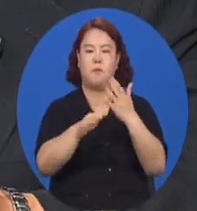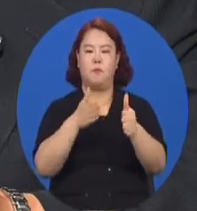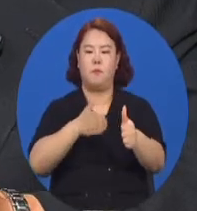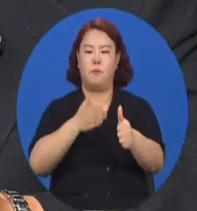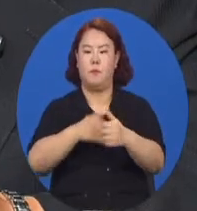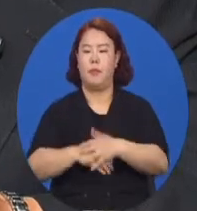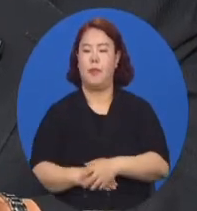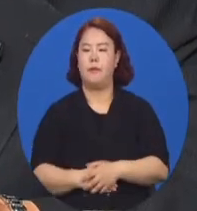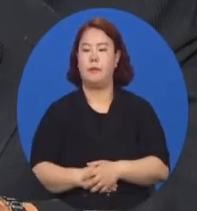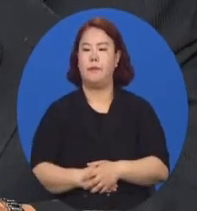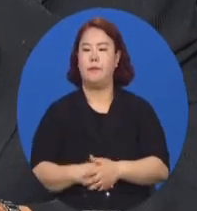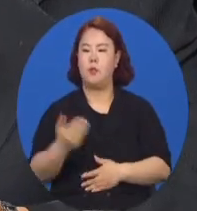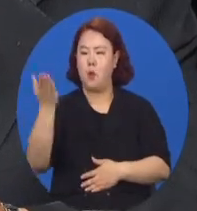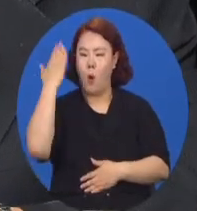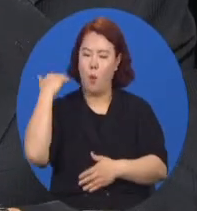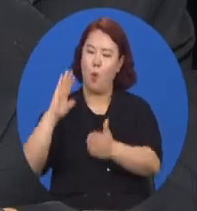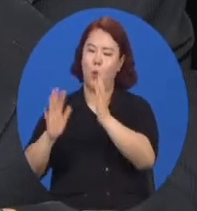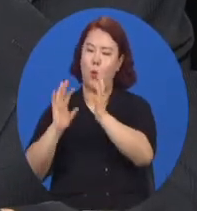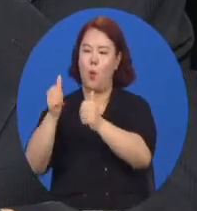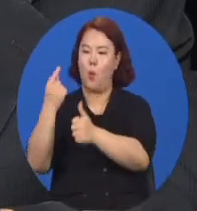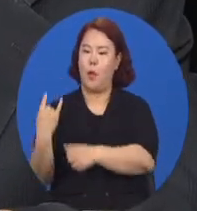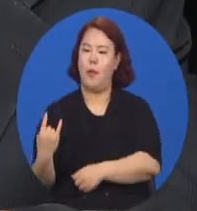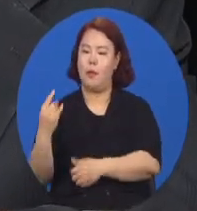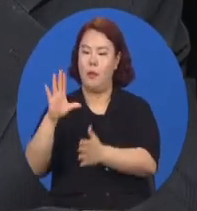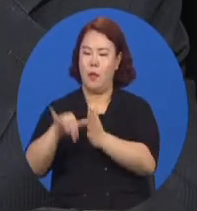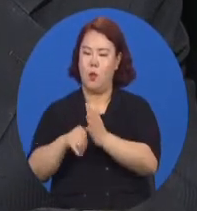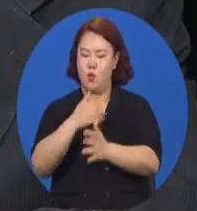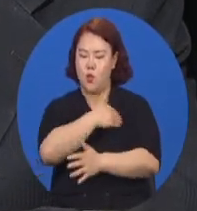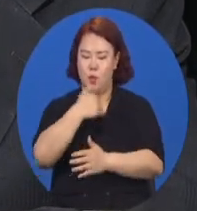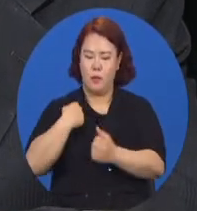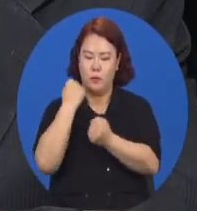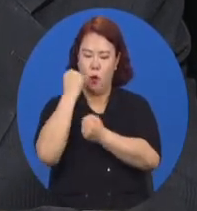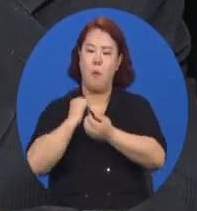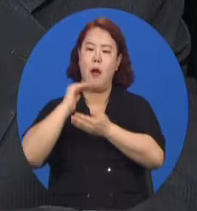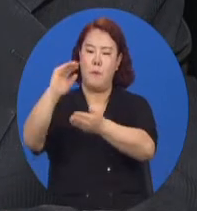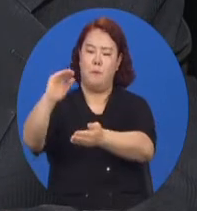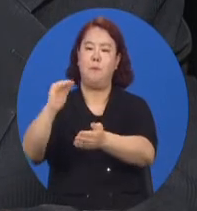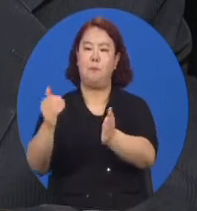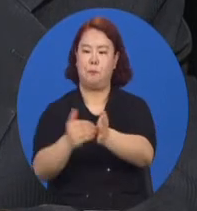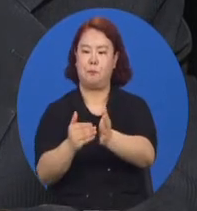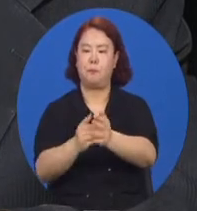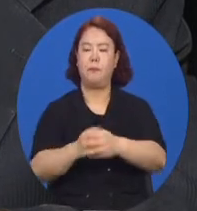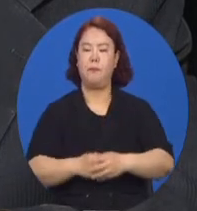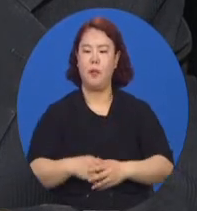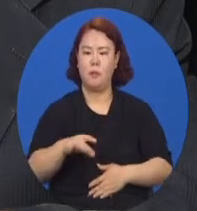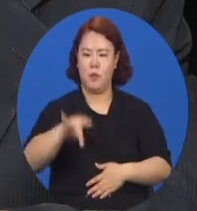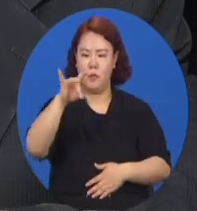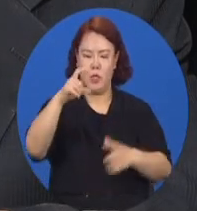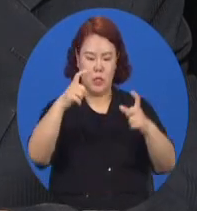저번 토론에서도 제가 충분히 그 설명을 했는데요. 우선 그 지역